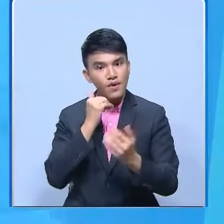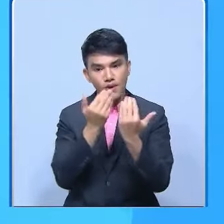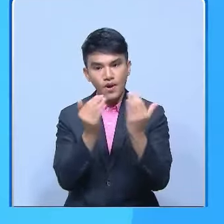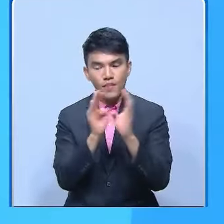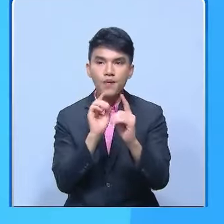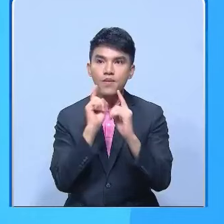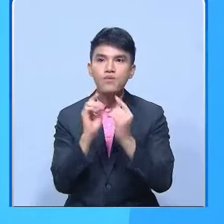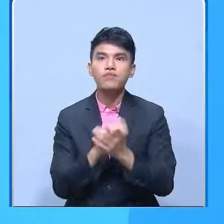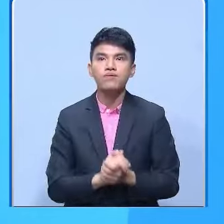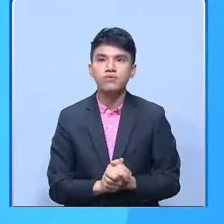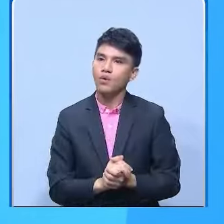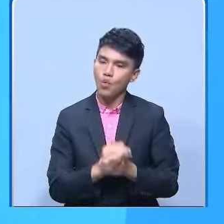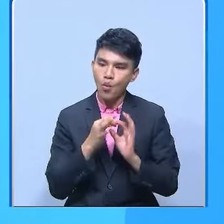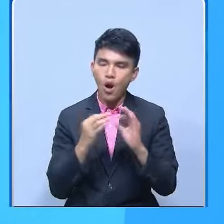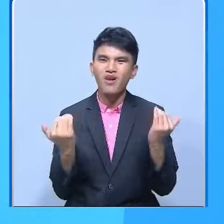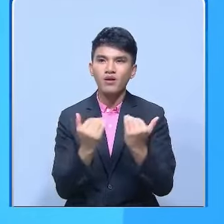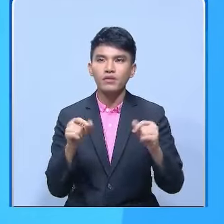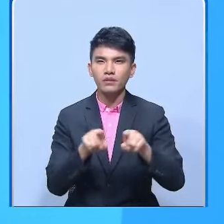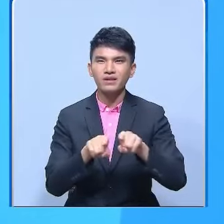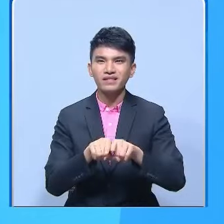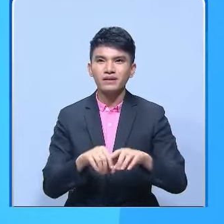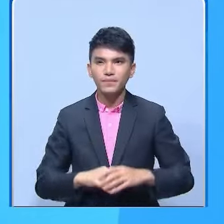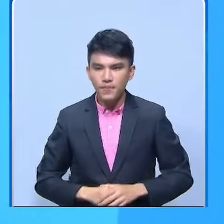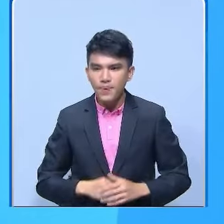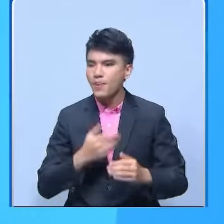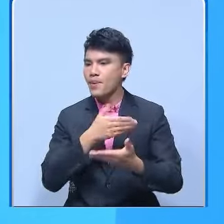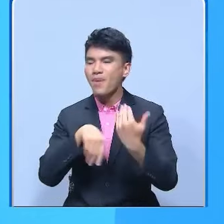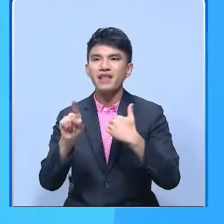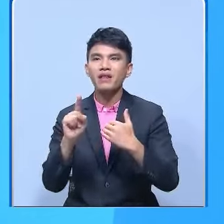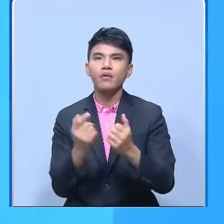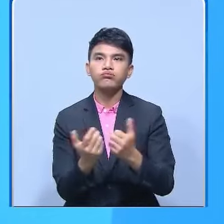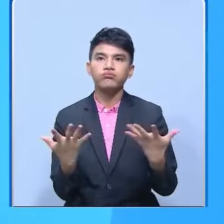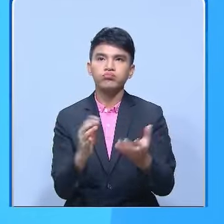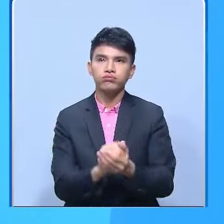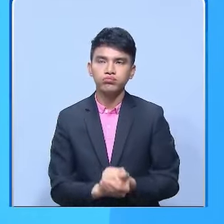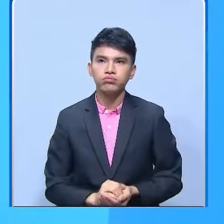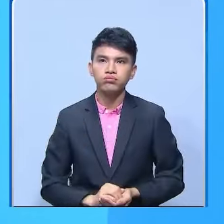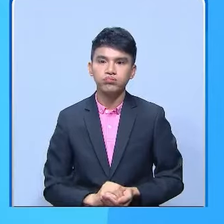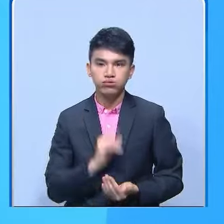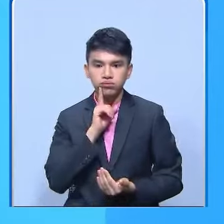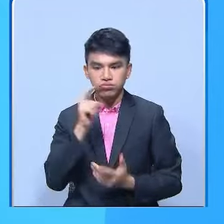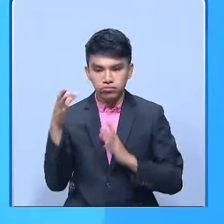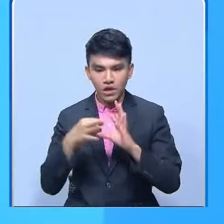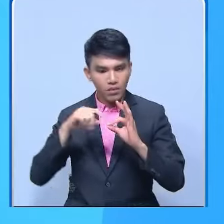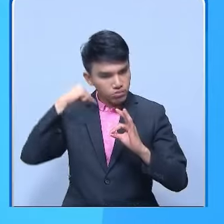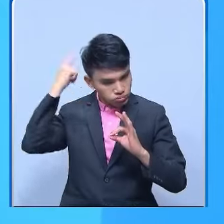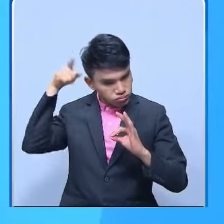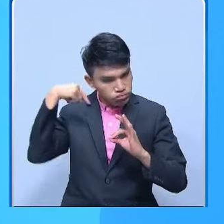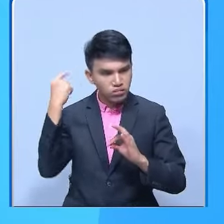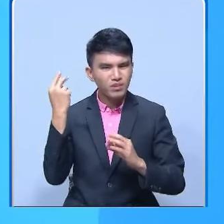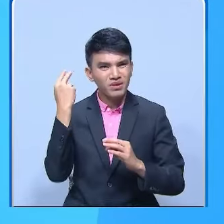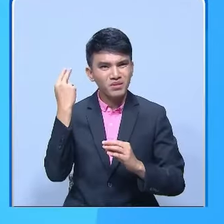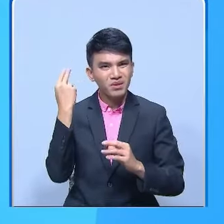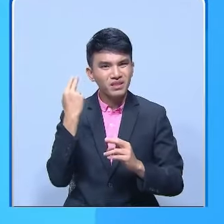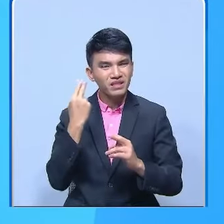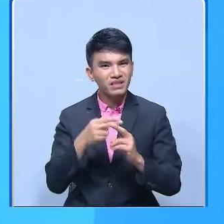เ้าอ่ะเขาก็เป็นห่วงเป็นใยกันว่าไปไหนเป็นยังไงบ้างขนาดถามเรื่องของผู้หญิงเนี่ยที่บอกว่าผู้หญิงชื่อแอนั้ย